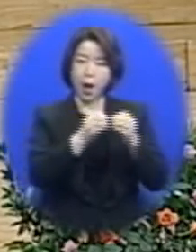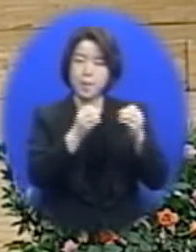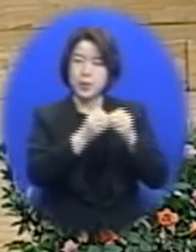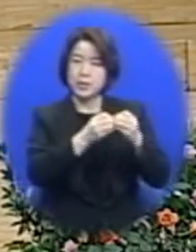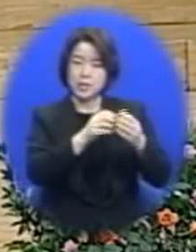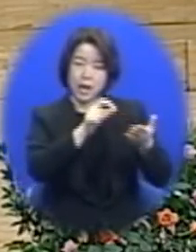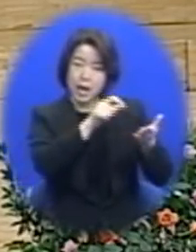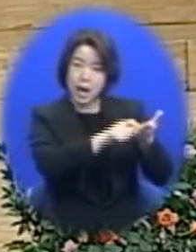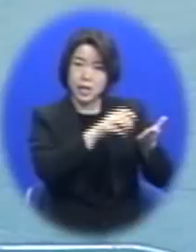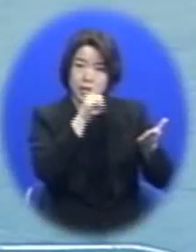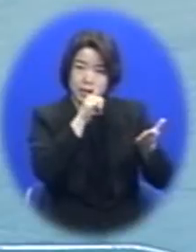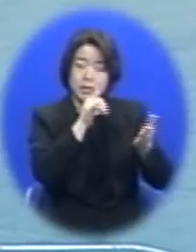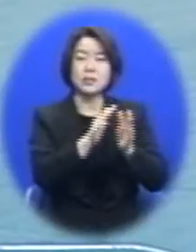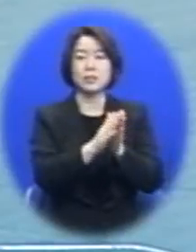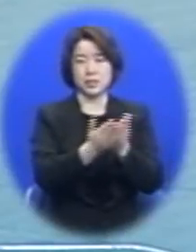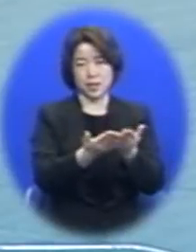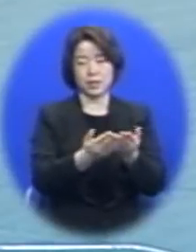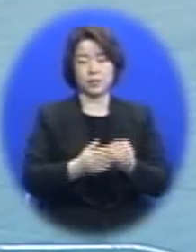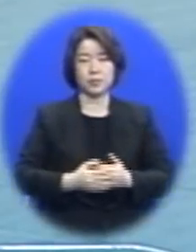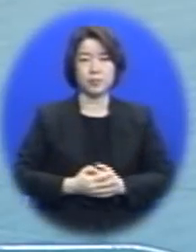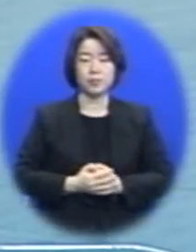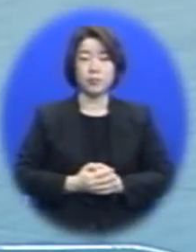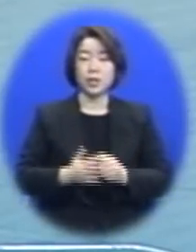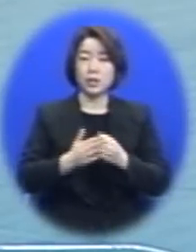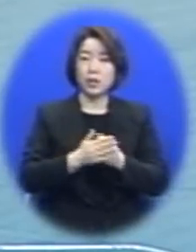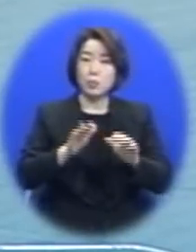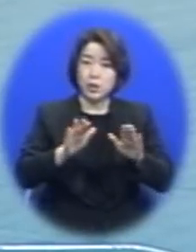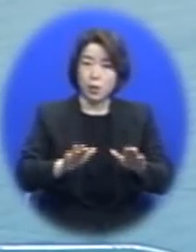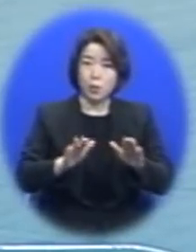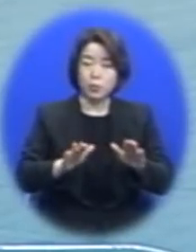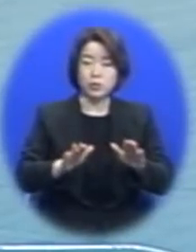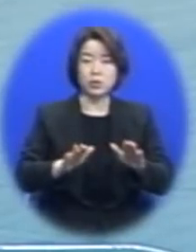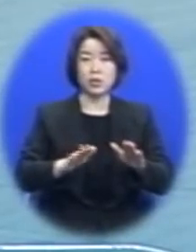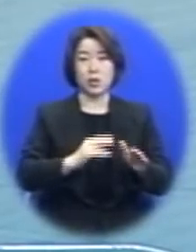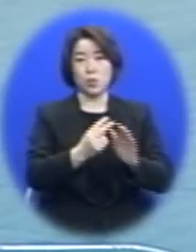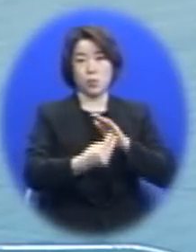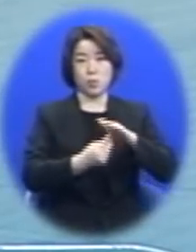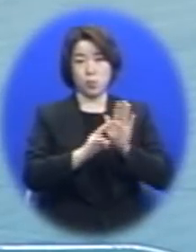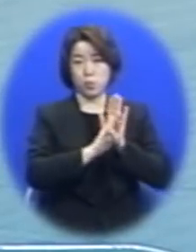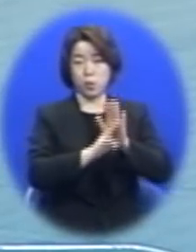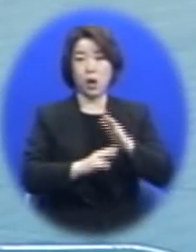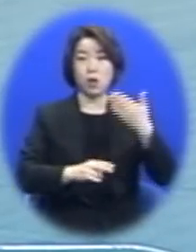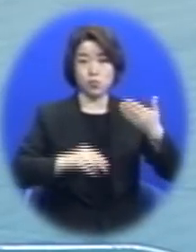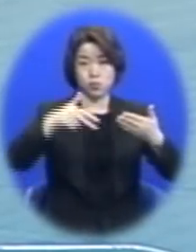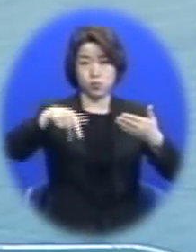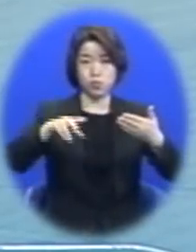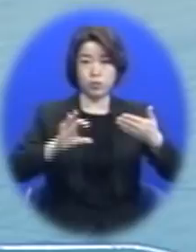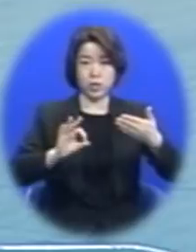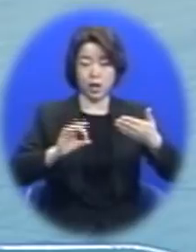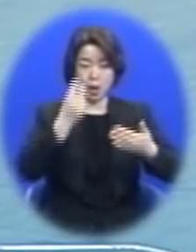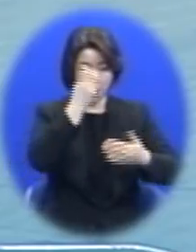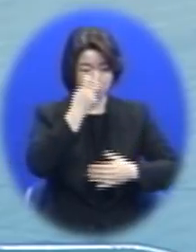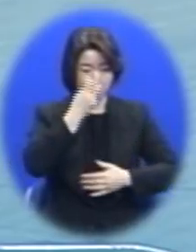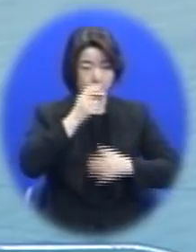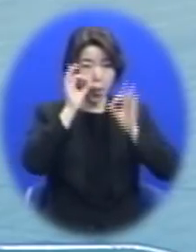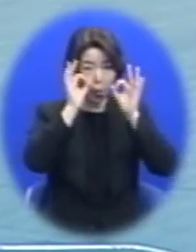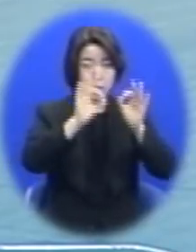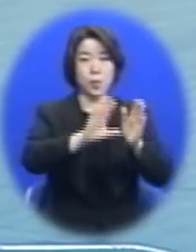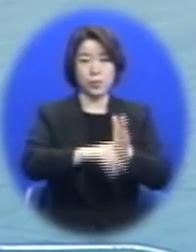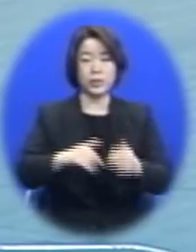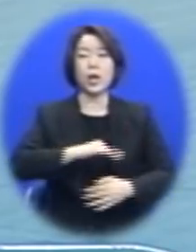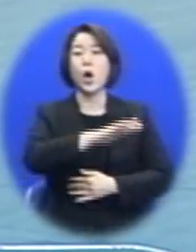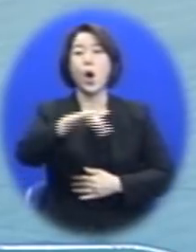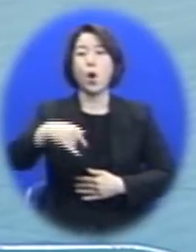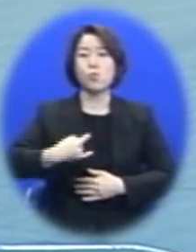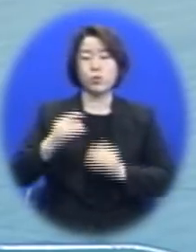책 이완기 시로 됩니다 그래서 오늘 이 요한계시록 9장 을 살펴보는 중에도 여러분들은 우리를 향한